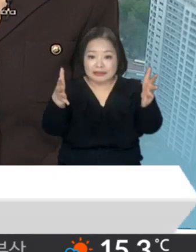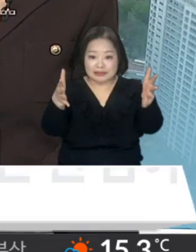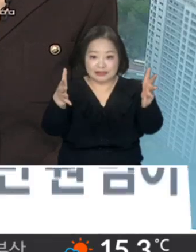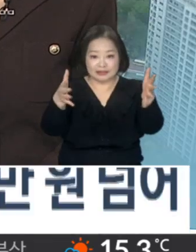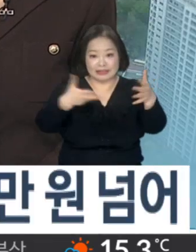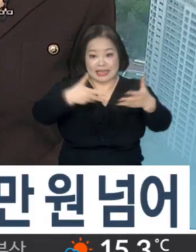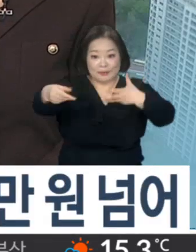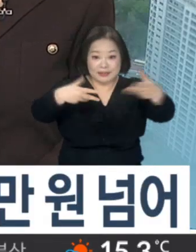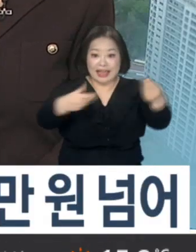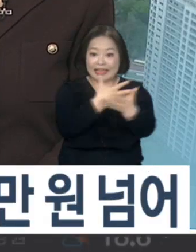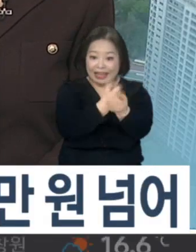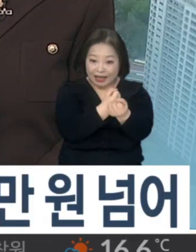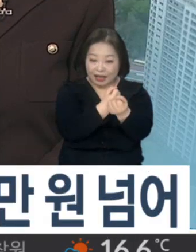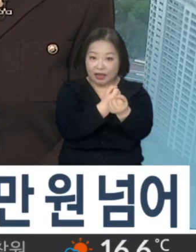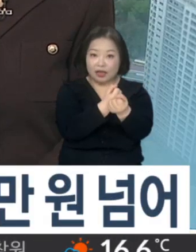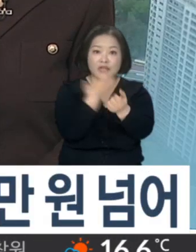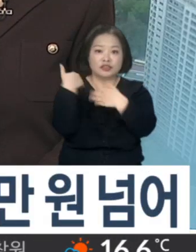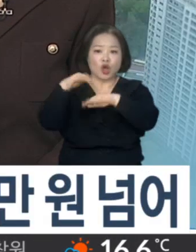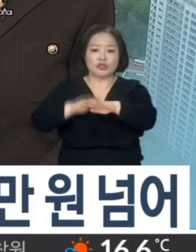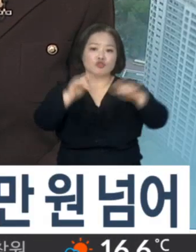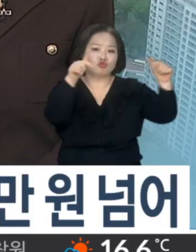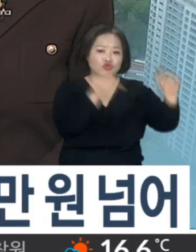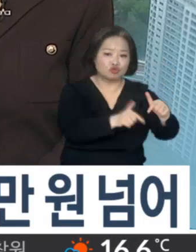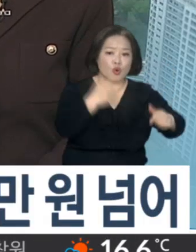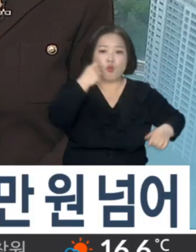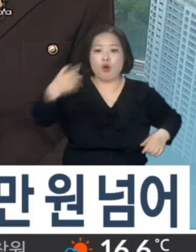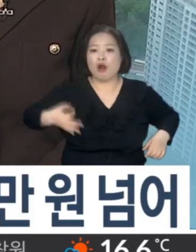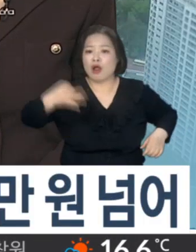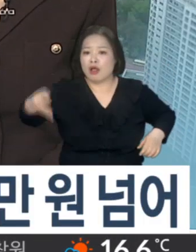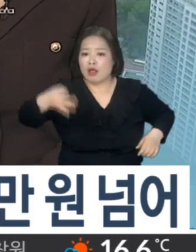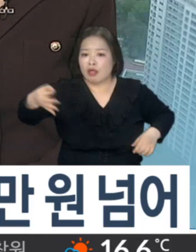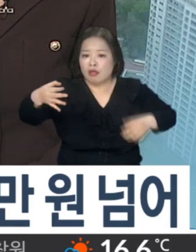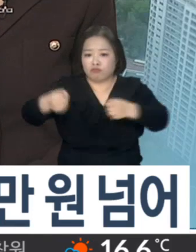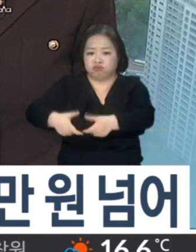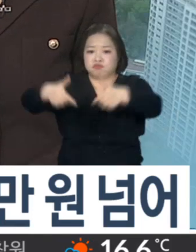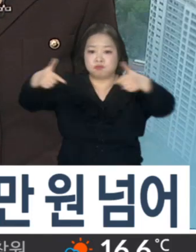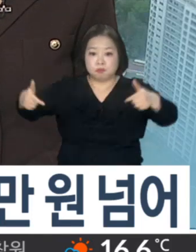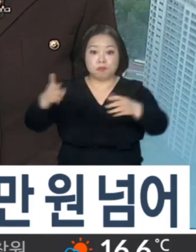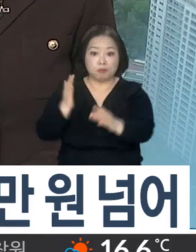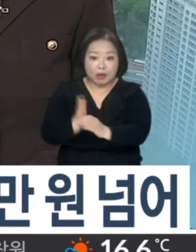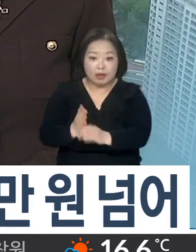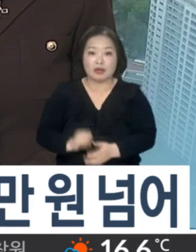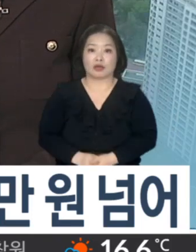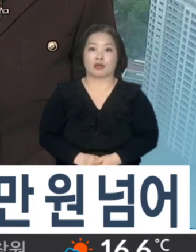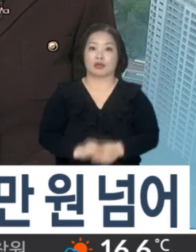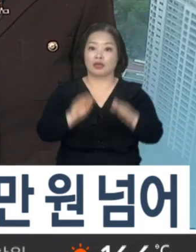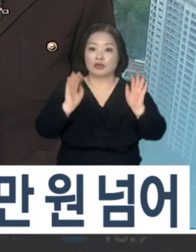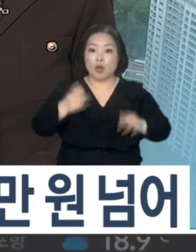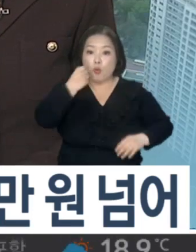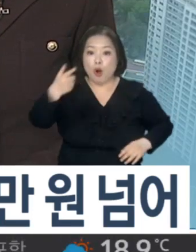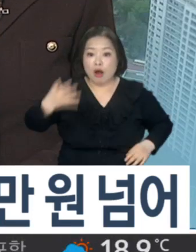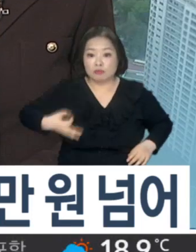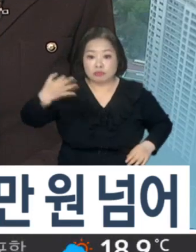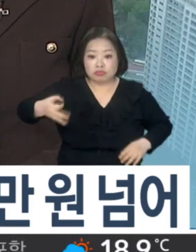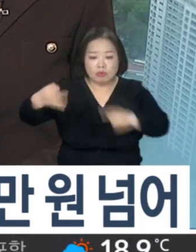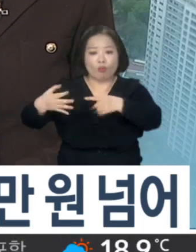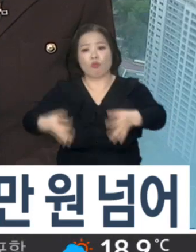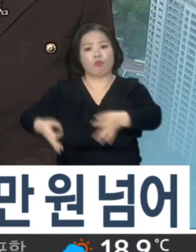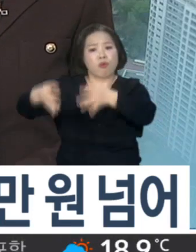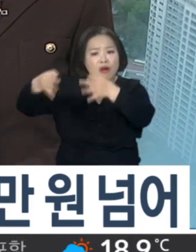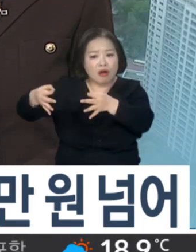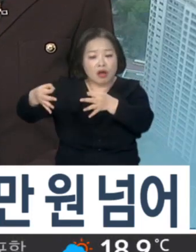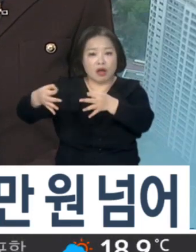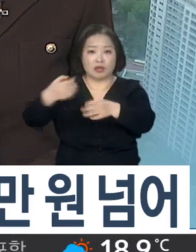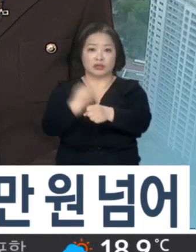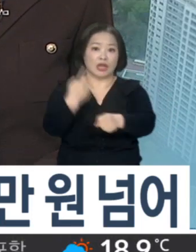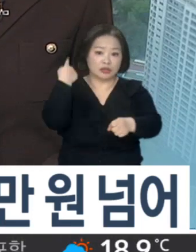아파트 임대차 계약 가운데 전세는 줄고 월세의 비중은 계속해서 늘고 있습니다네 그러다 보니 월세도 오르는 추세인데